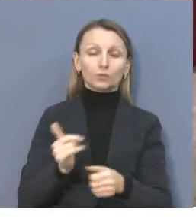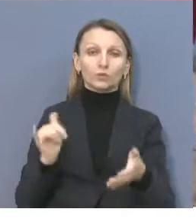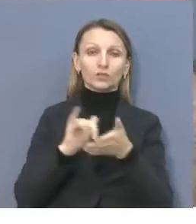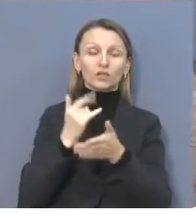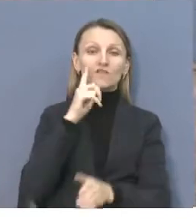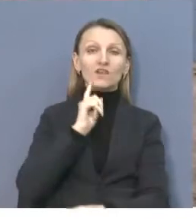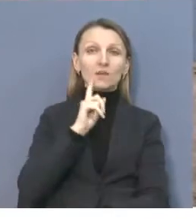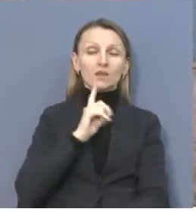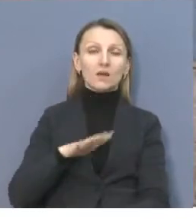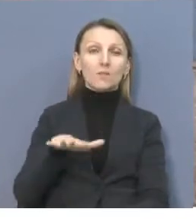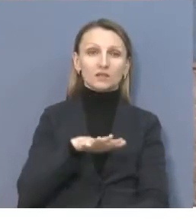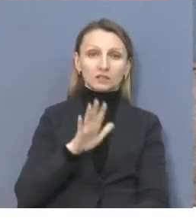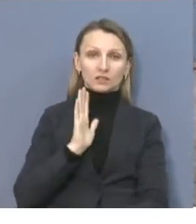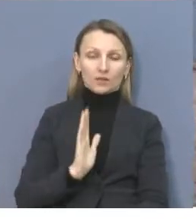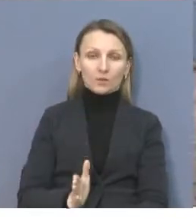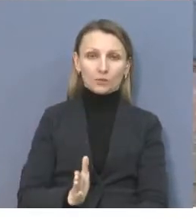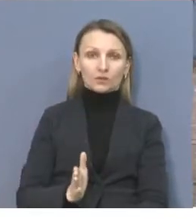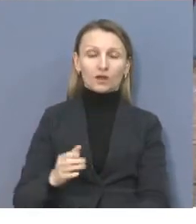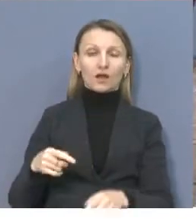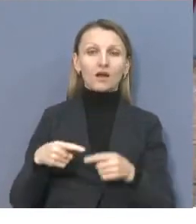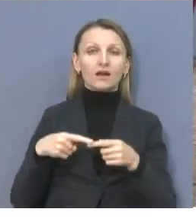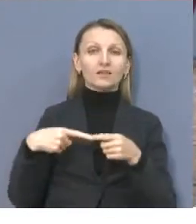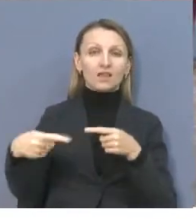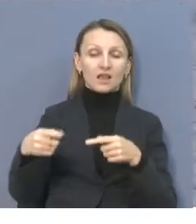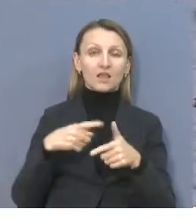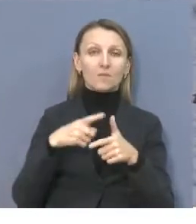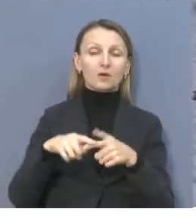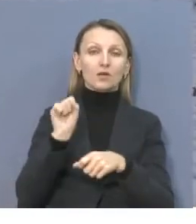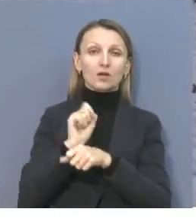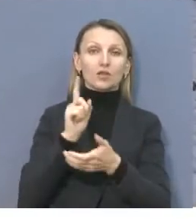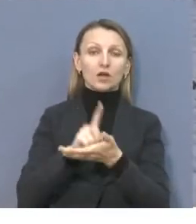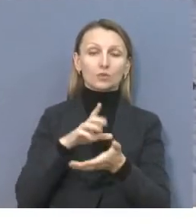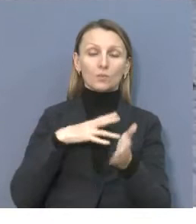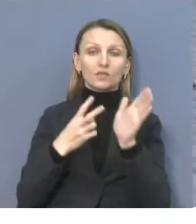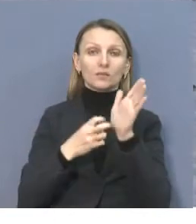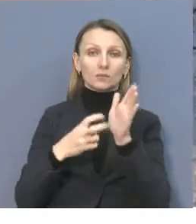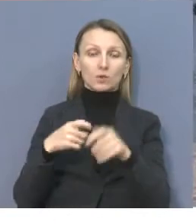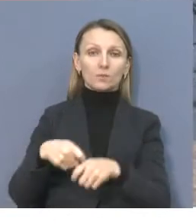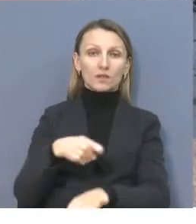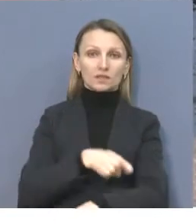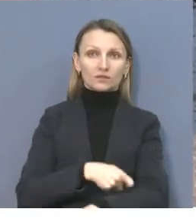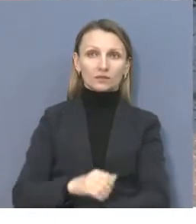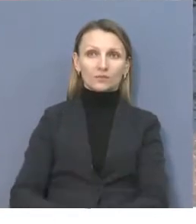площадка остановки ставить не будем расстояние между остановками должно быть порядка 700 метров